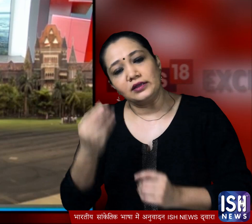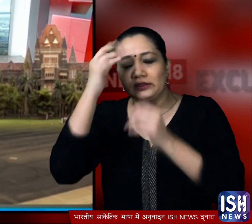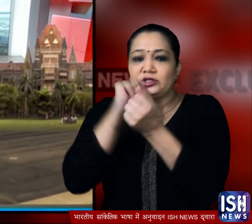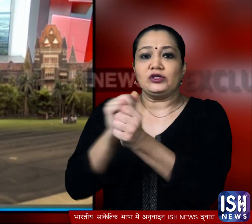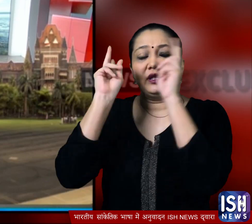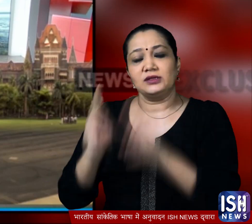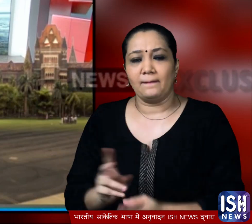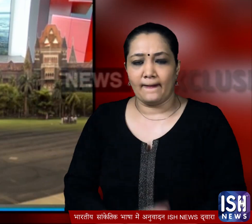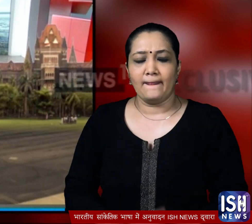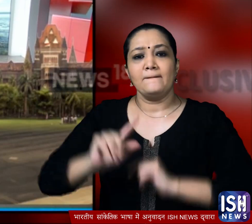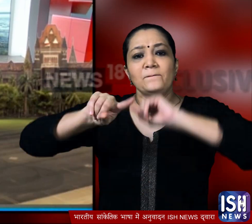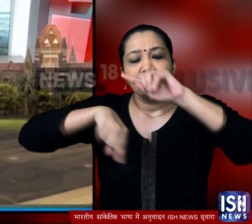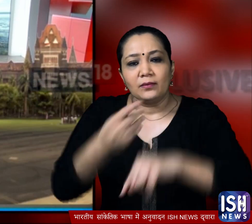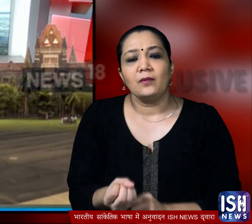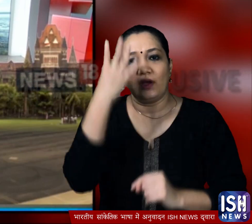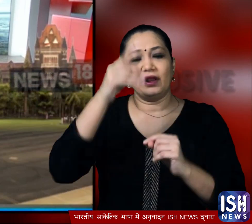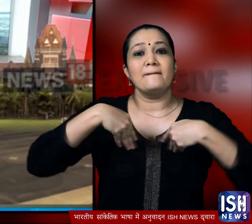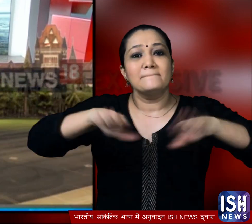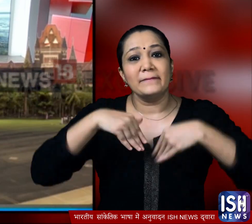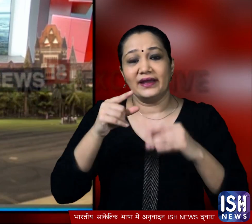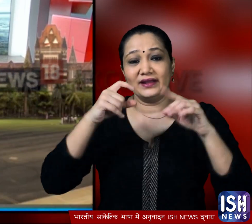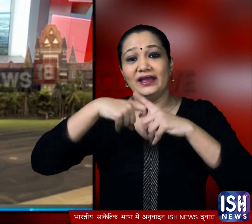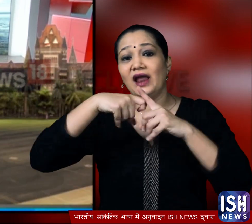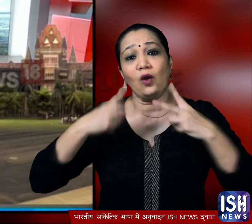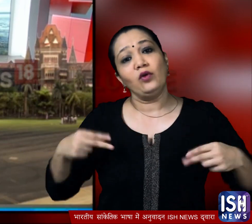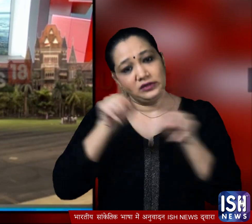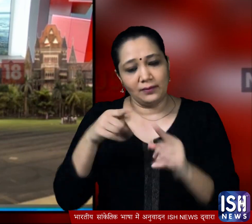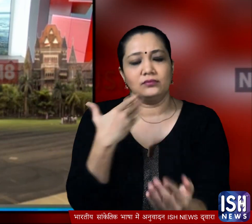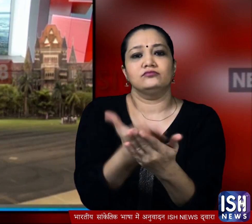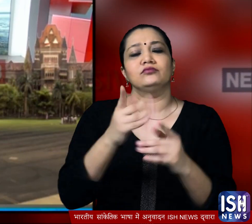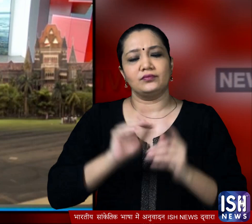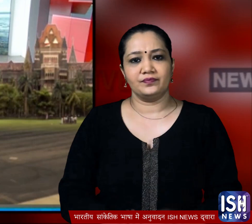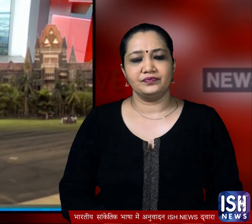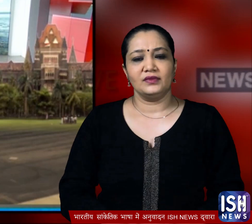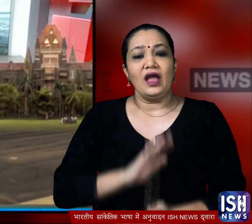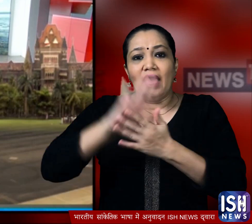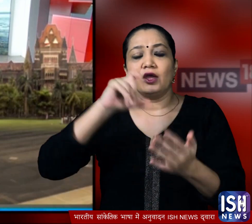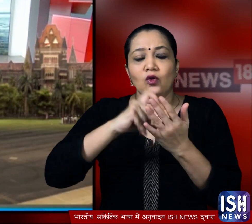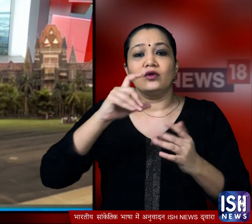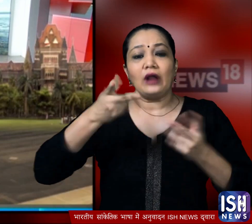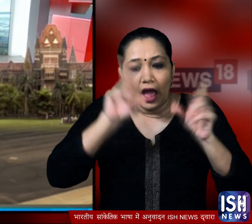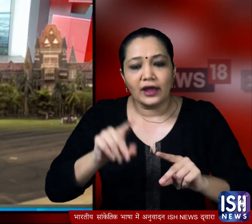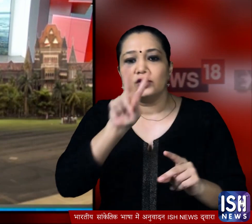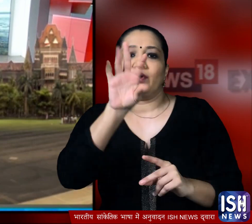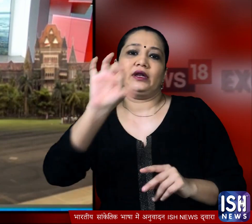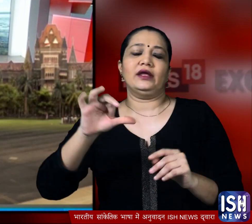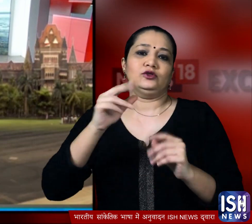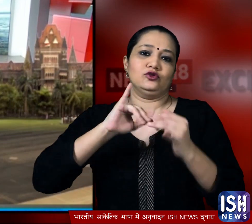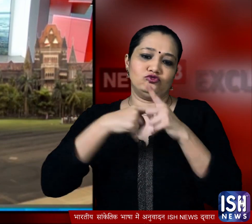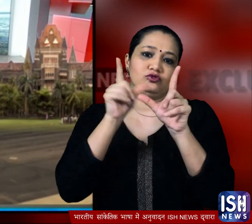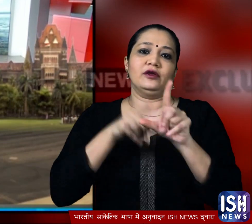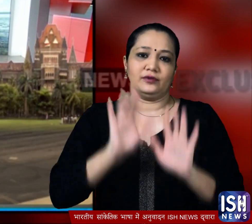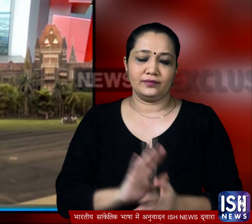बितानी हो, क्योंकि सुबह किला कोर्ट में उनकी जमानत अर्जी पर सुनवाई होनी। इस मामले में हाईकोर्ट में अब अगली सुनवाई 29 जुलाई को